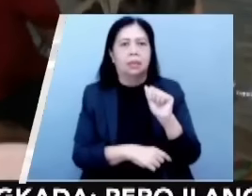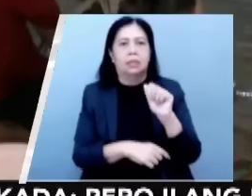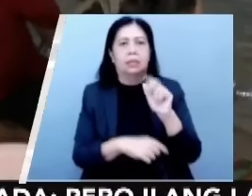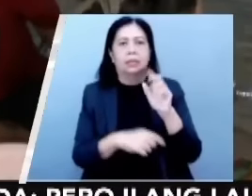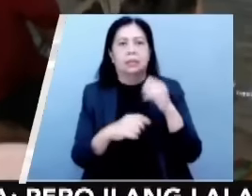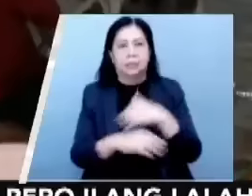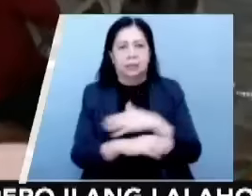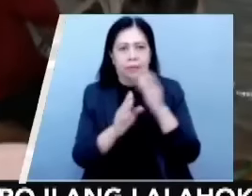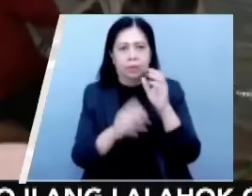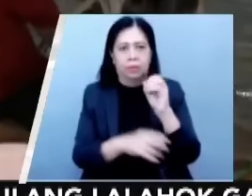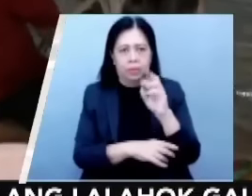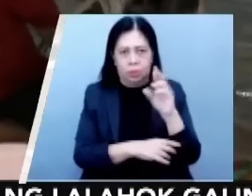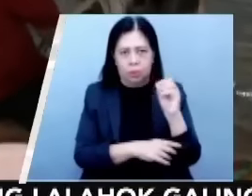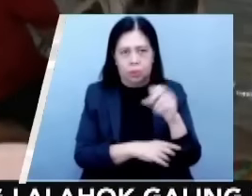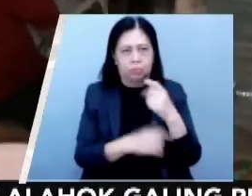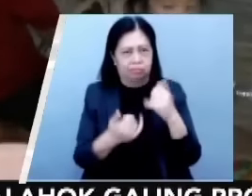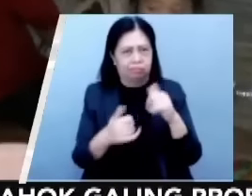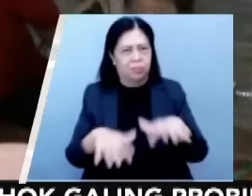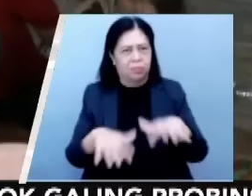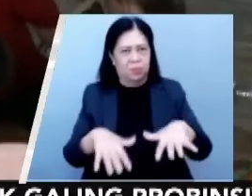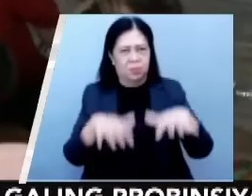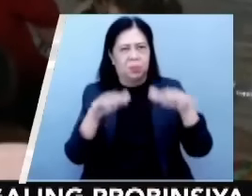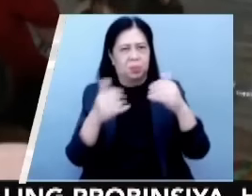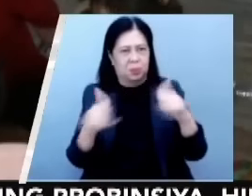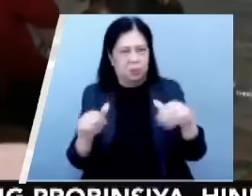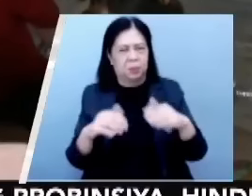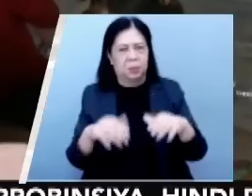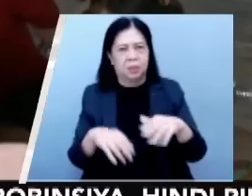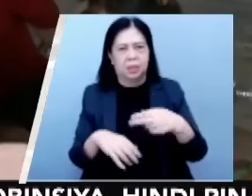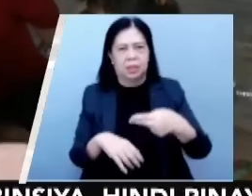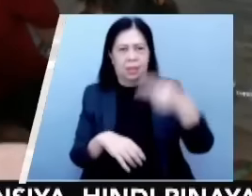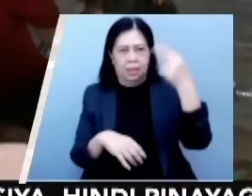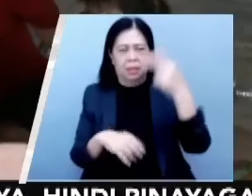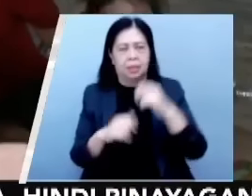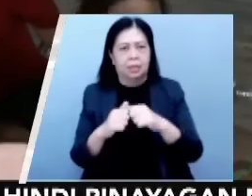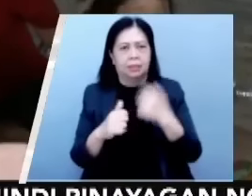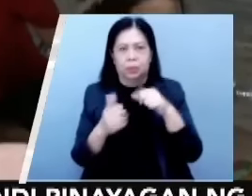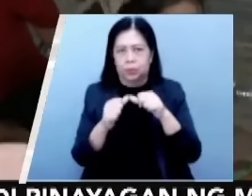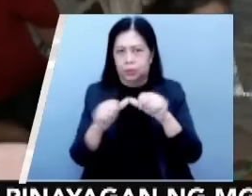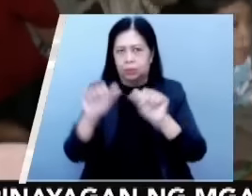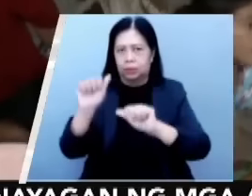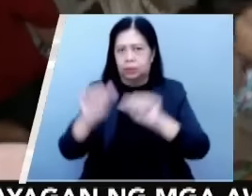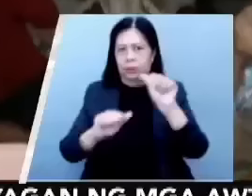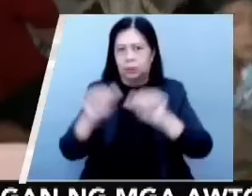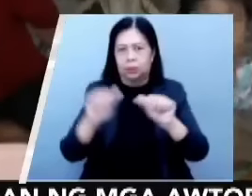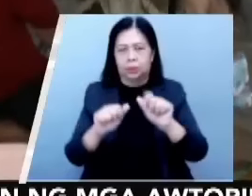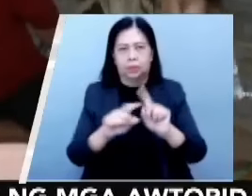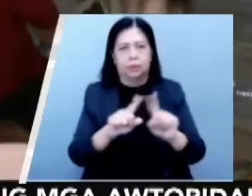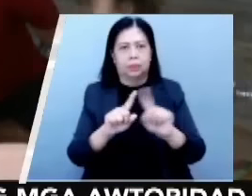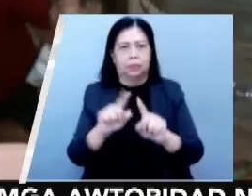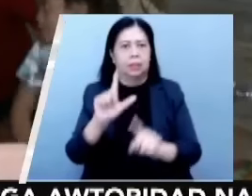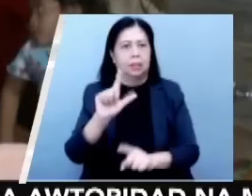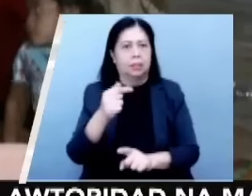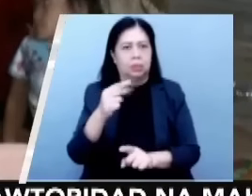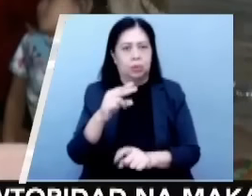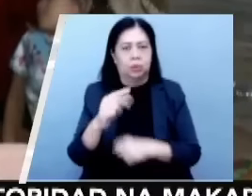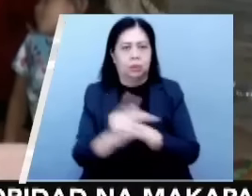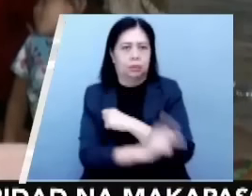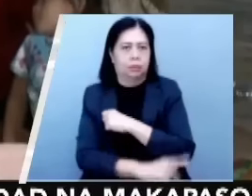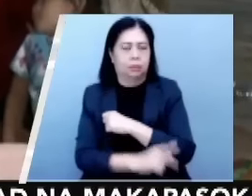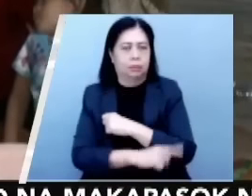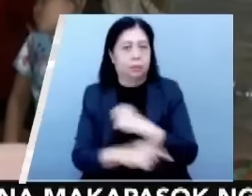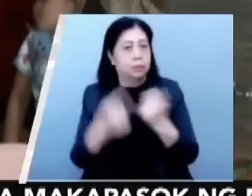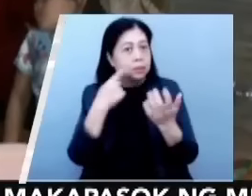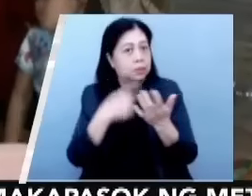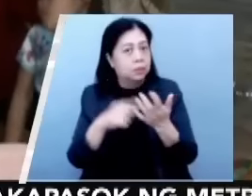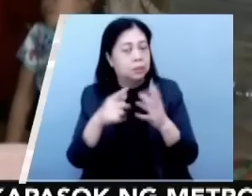tubig sa ilang lugar. Samantala, patuloy naman ang ginagawang assessment ng bawat LGU sa probinsya para malaman ang kabuuang